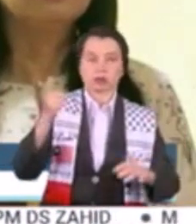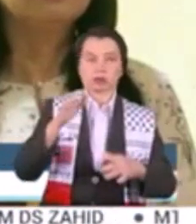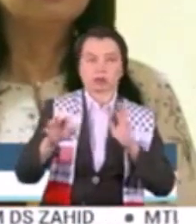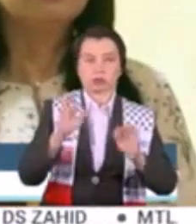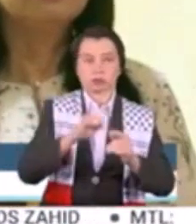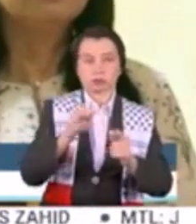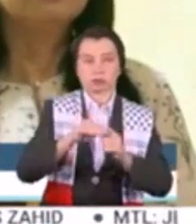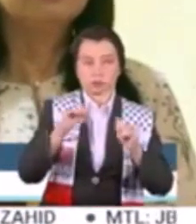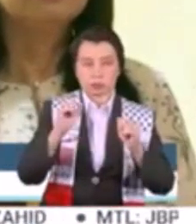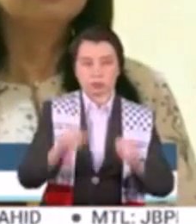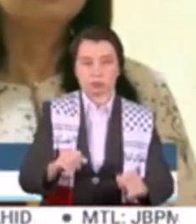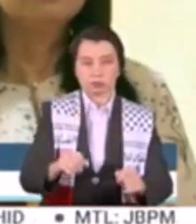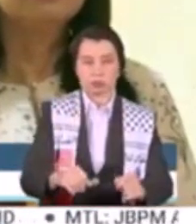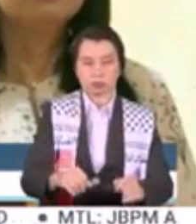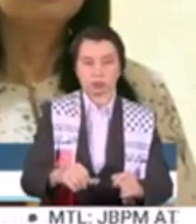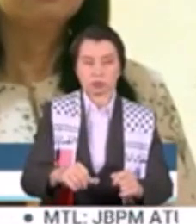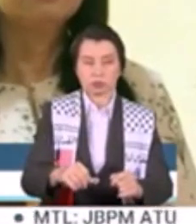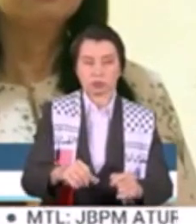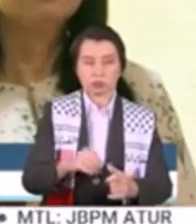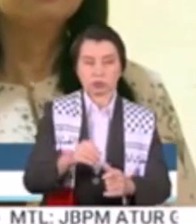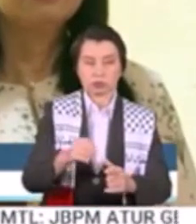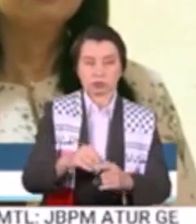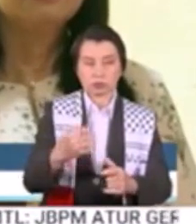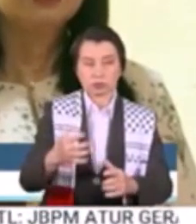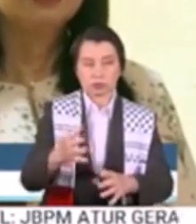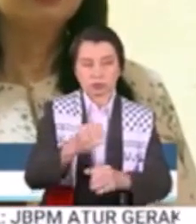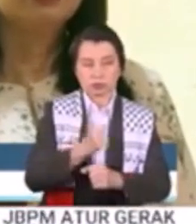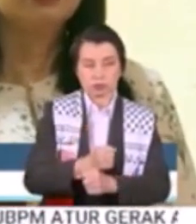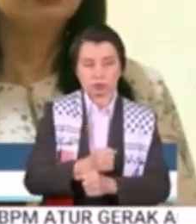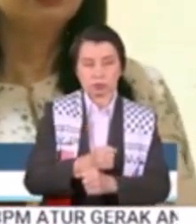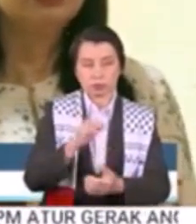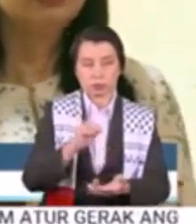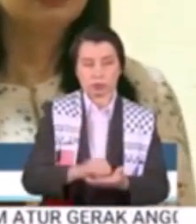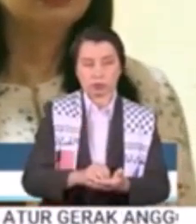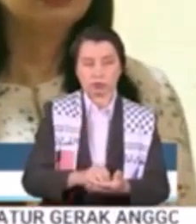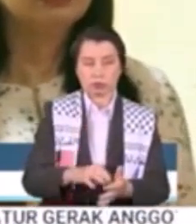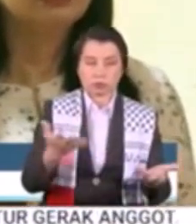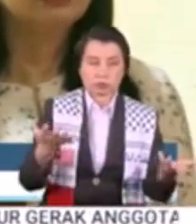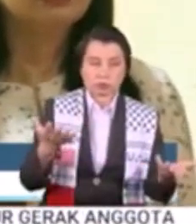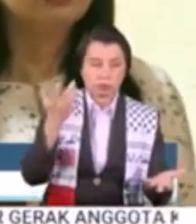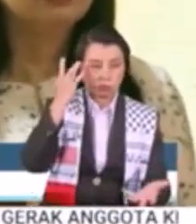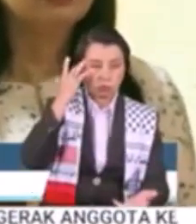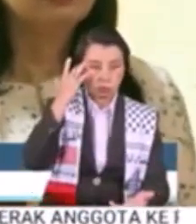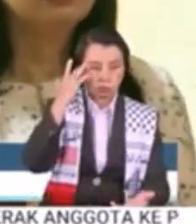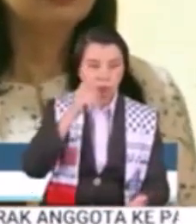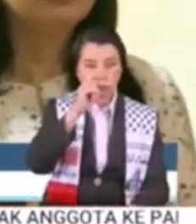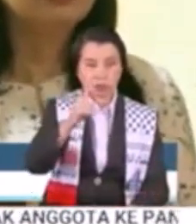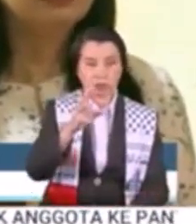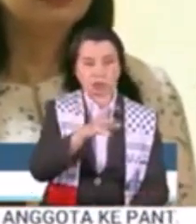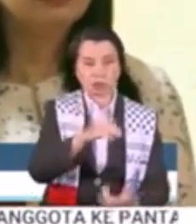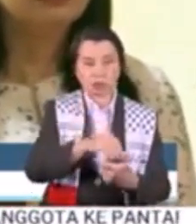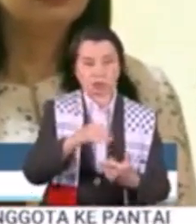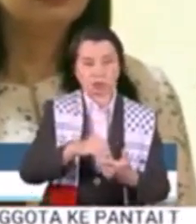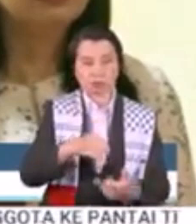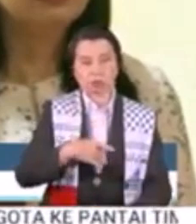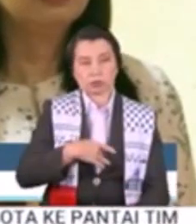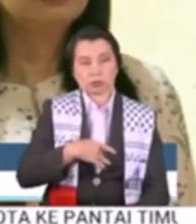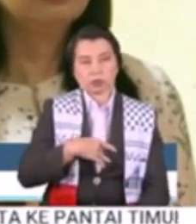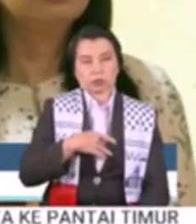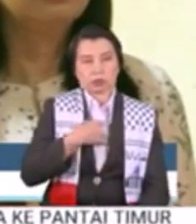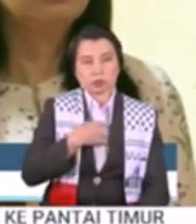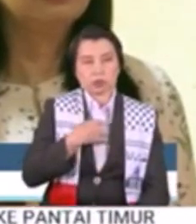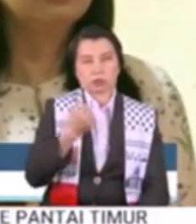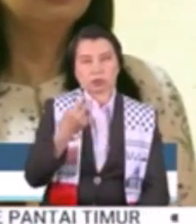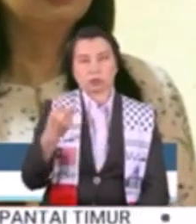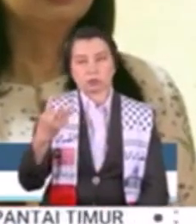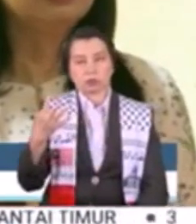kita realise ataupun dapat disaksi ataupun dirasai 20